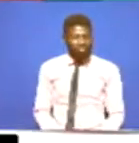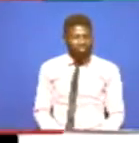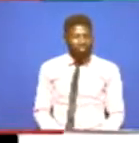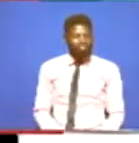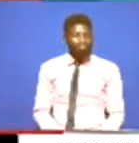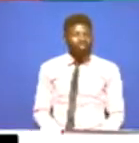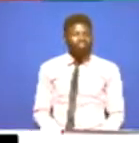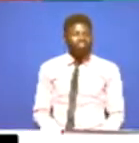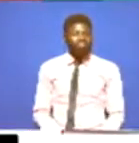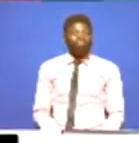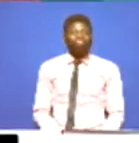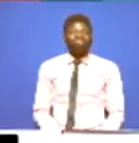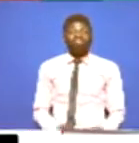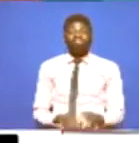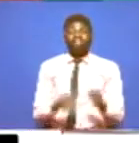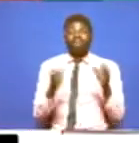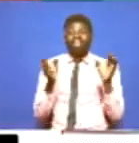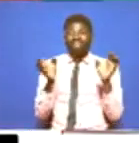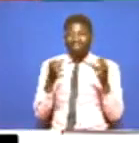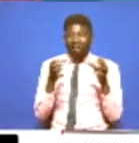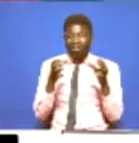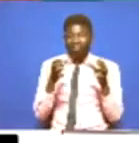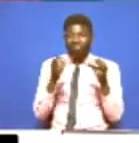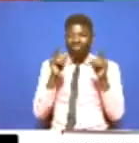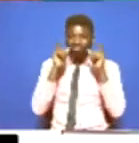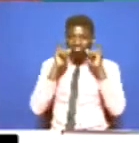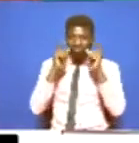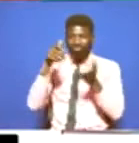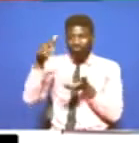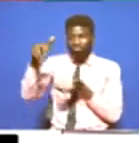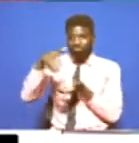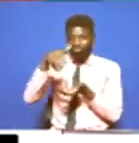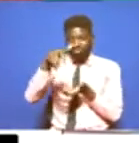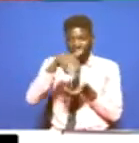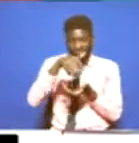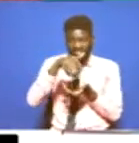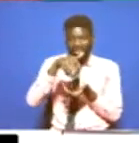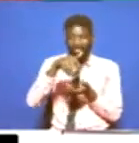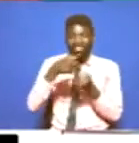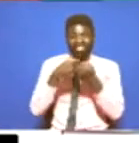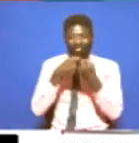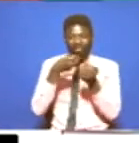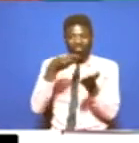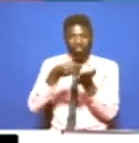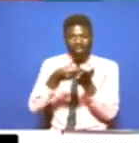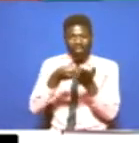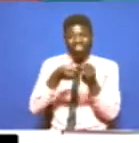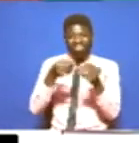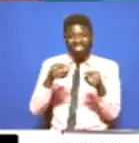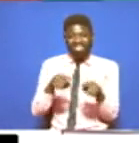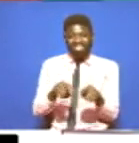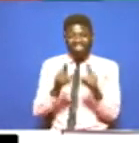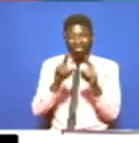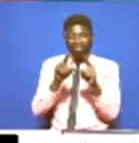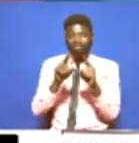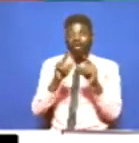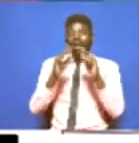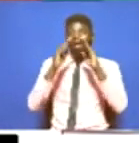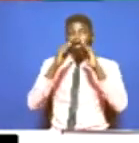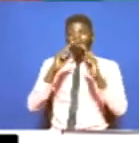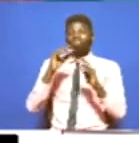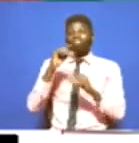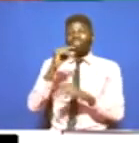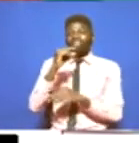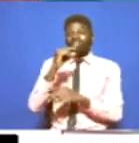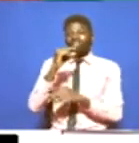Na kampuni ya maduka ya rejareja ya Tuskys inayokabiliwa na changamoto za kifedha imesalimisha jumba la Greenspan kwa kampuni ya Naivas